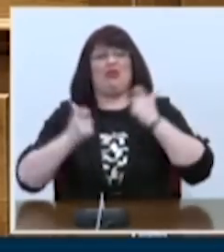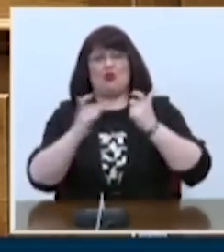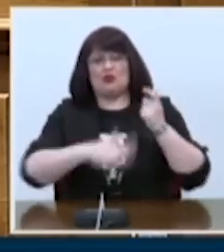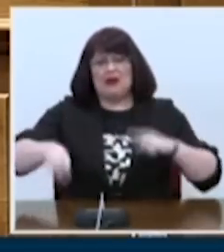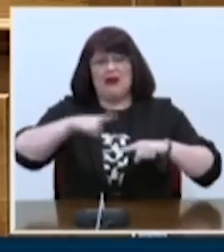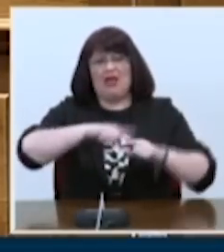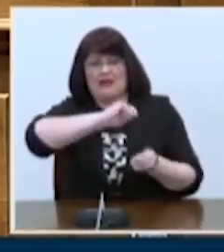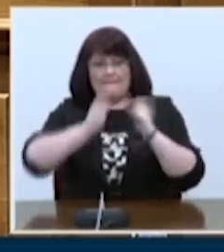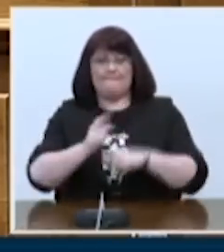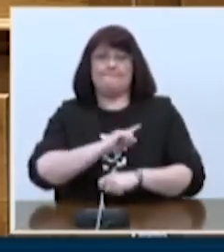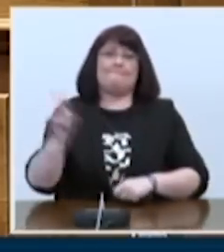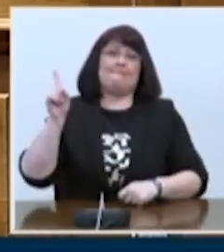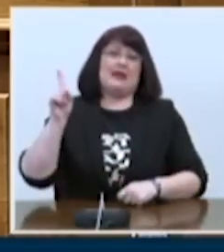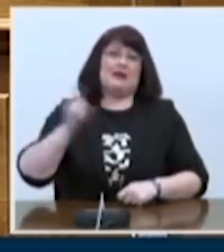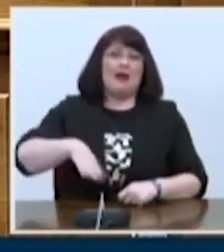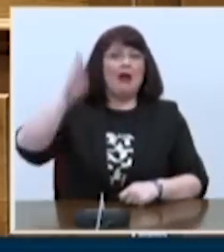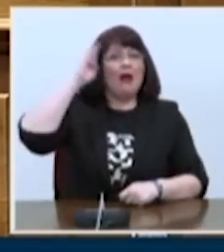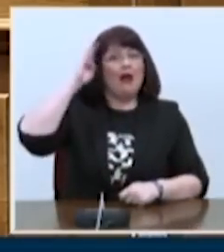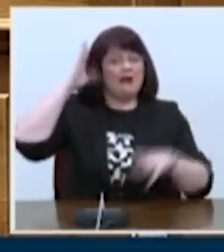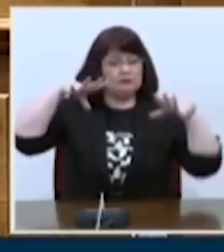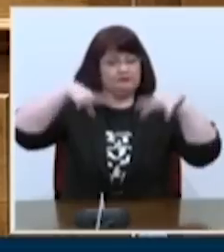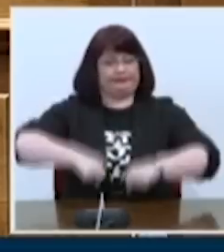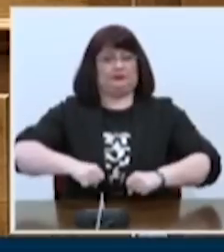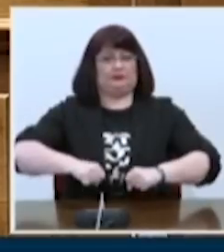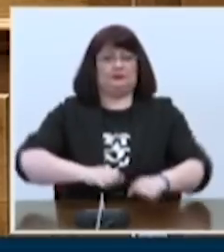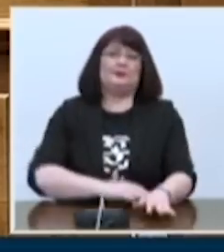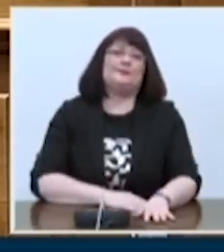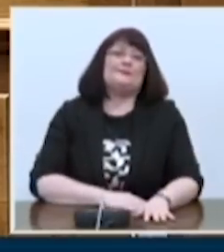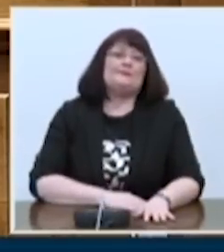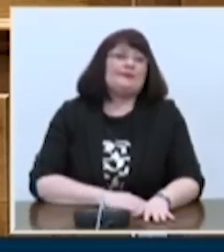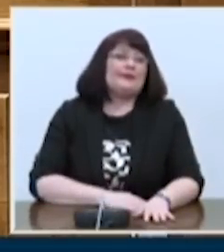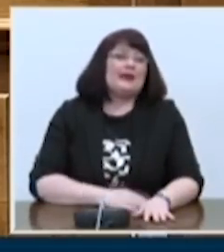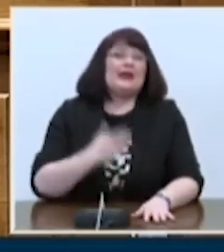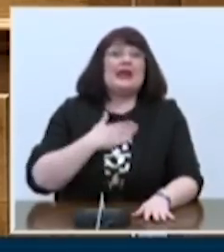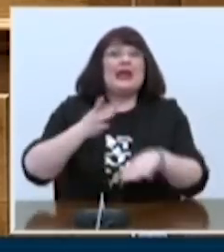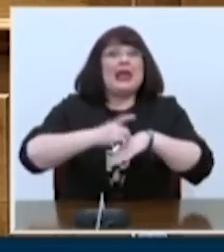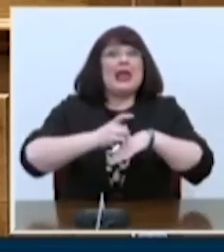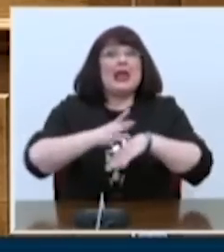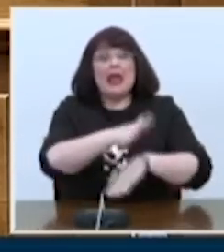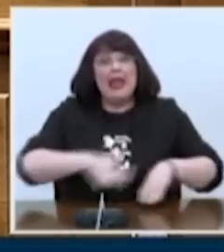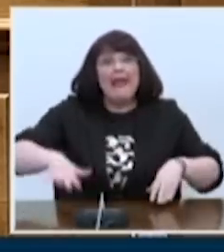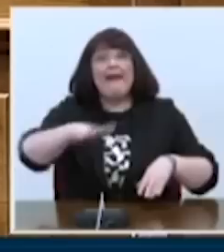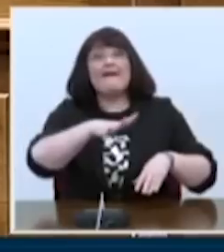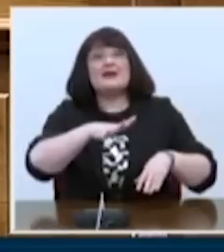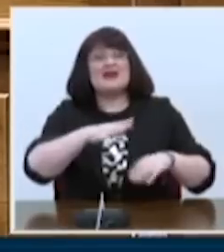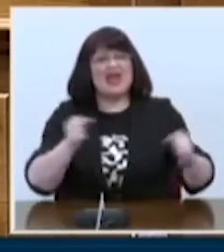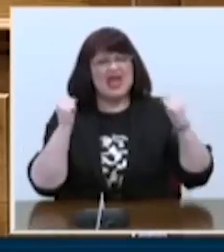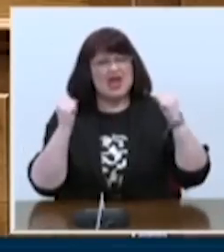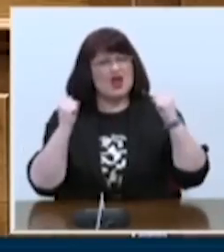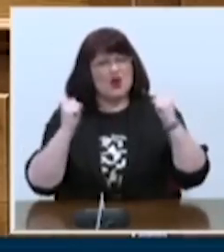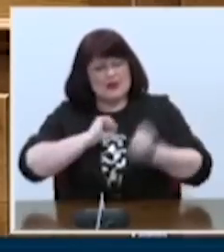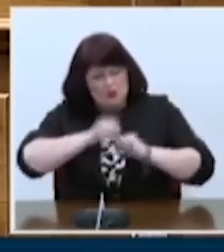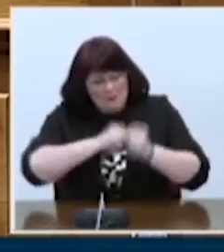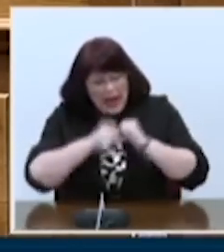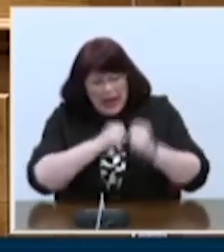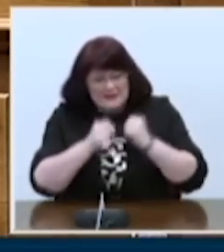ένα απέραντο αμερικανατοϊκό ορμητήριο. Η πατρική μας γη, γη αγωνιστών ηρώων, γίνεται